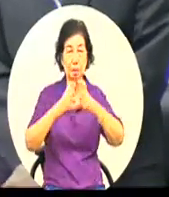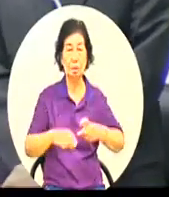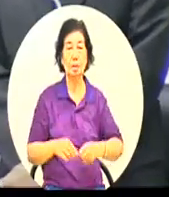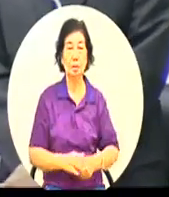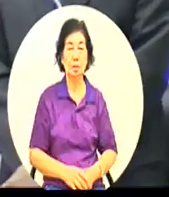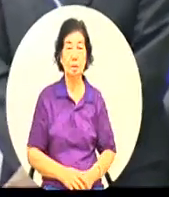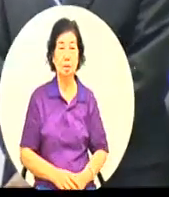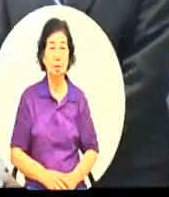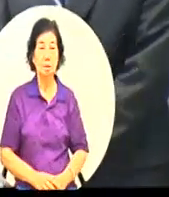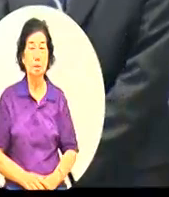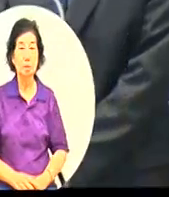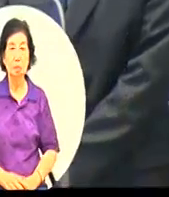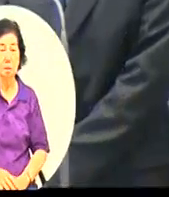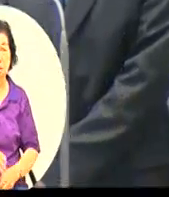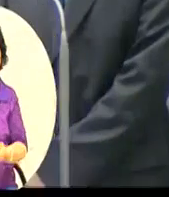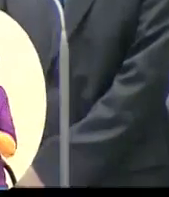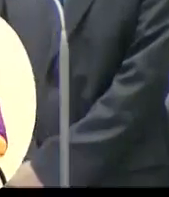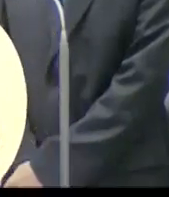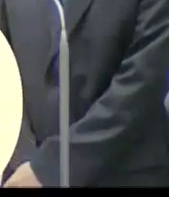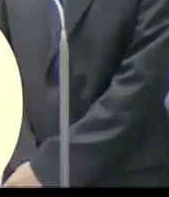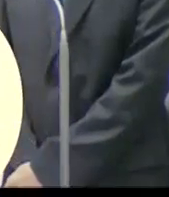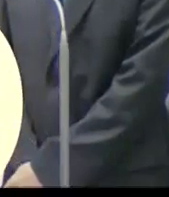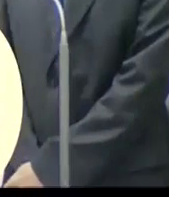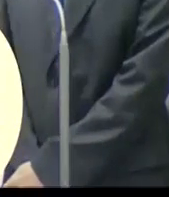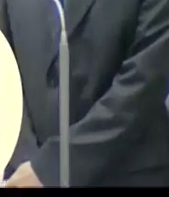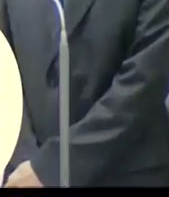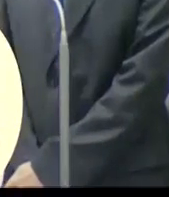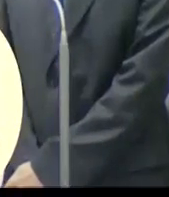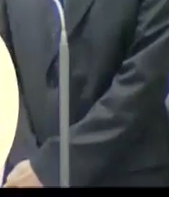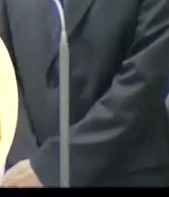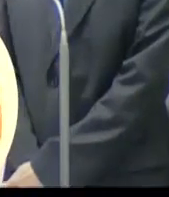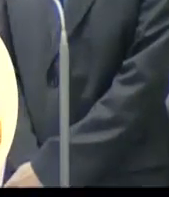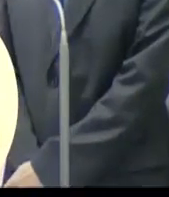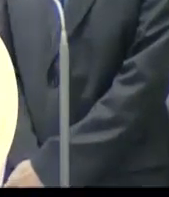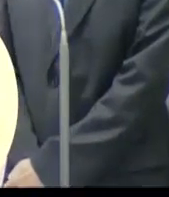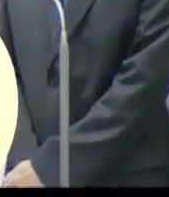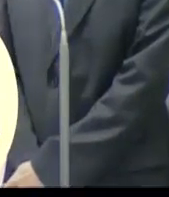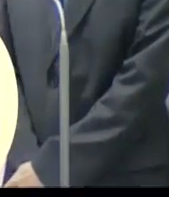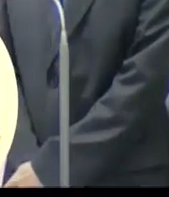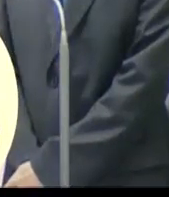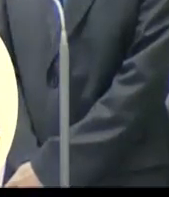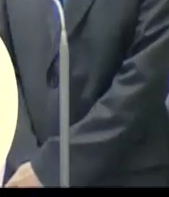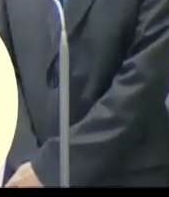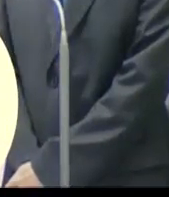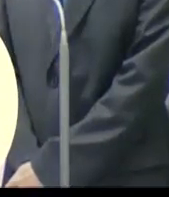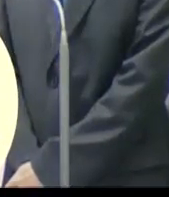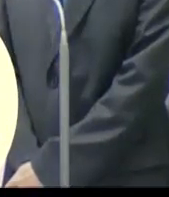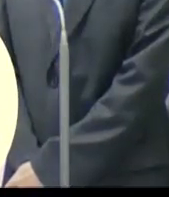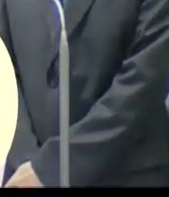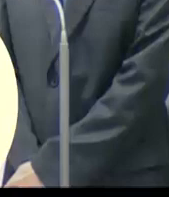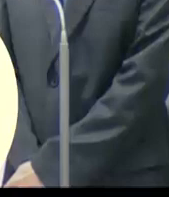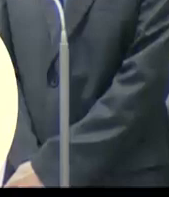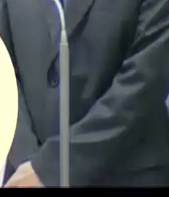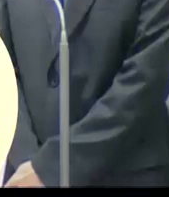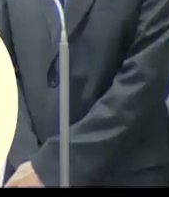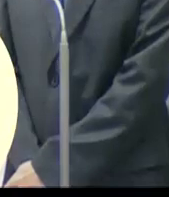加。用不过就是秉持薪水加班费的加一倍，